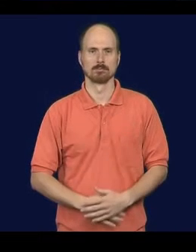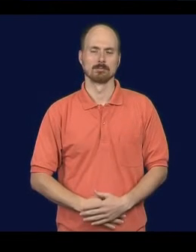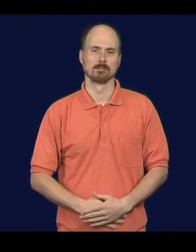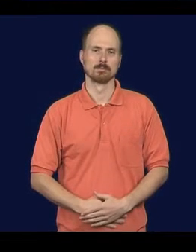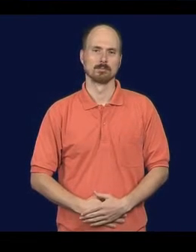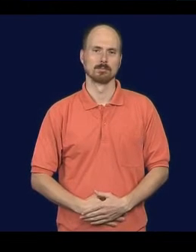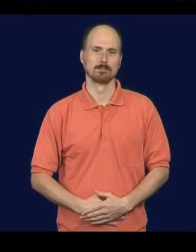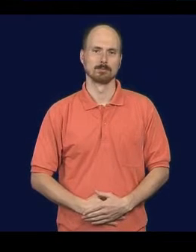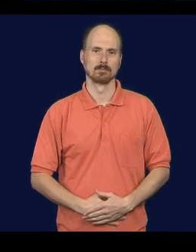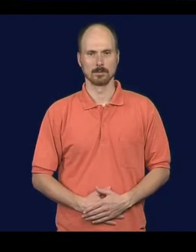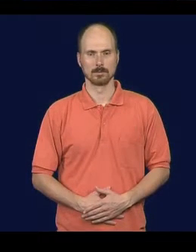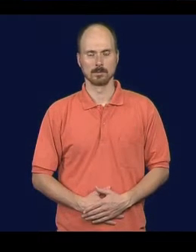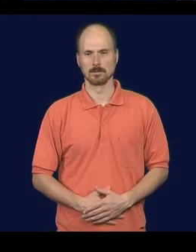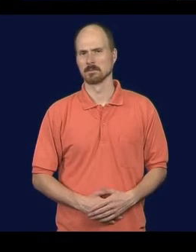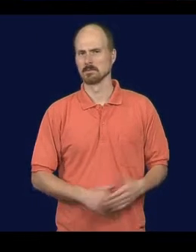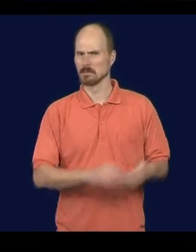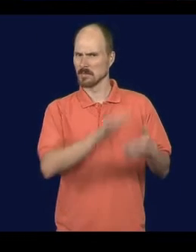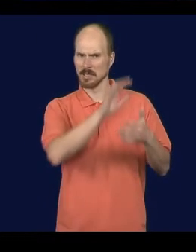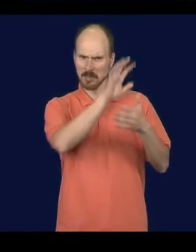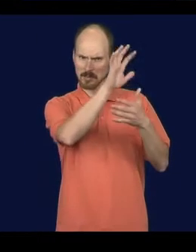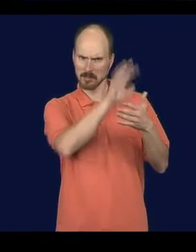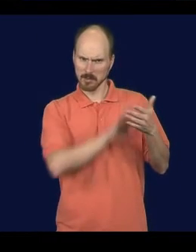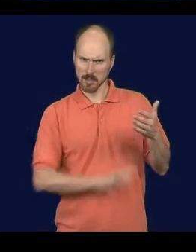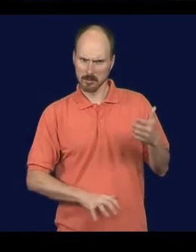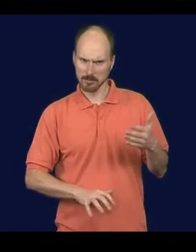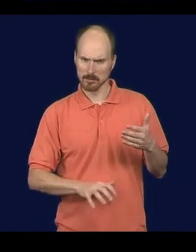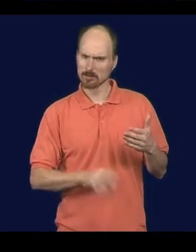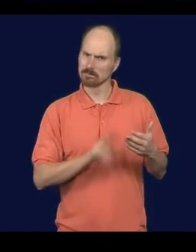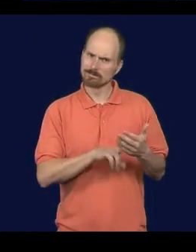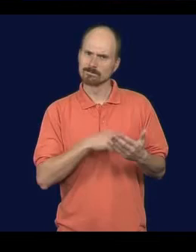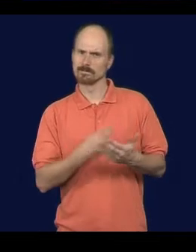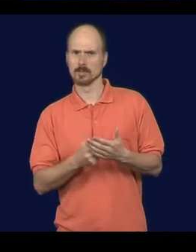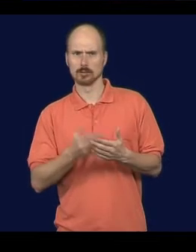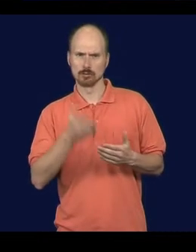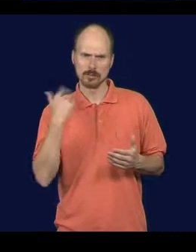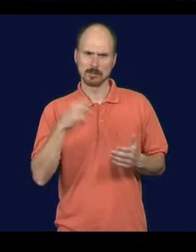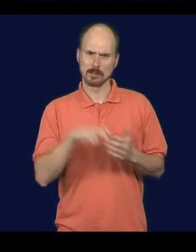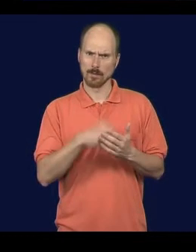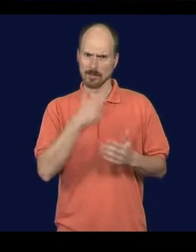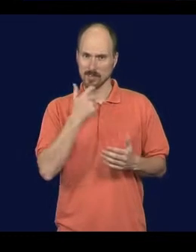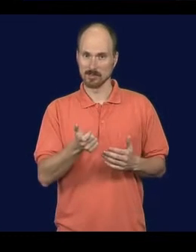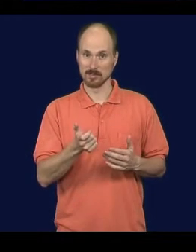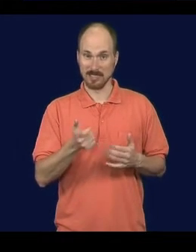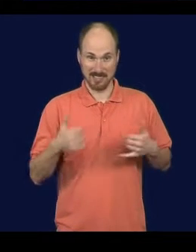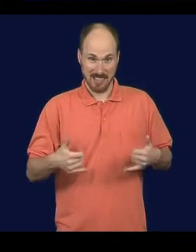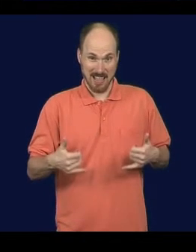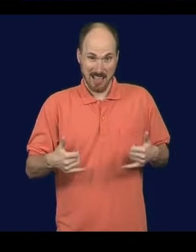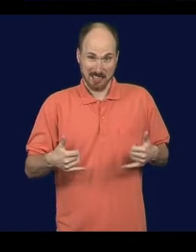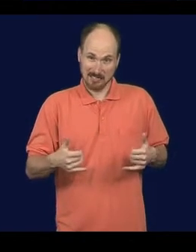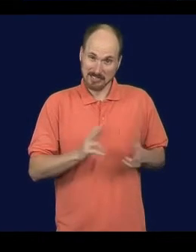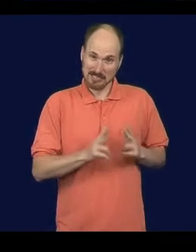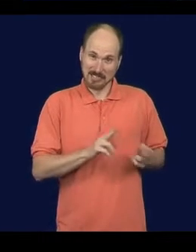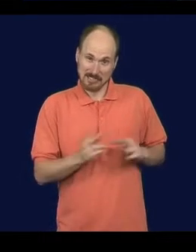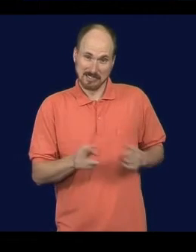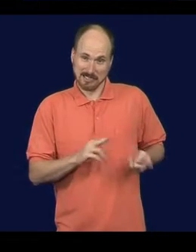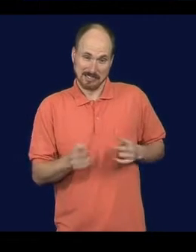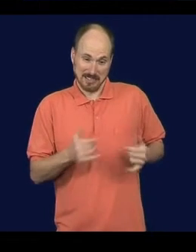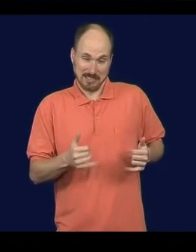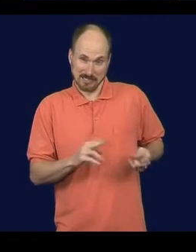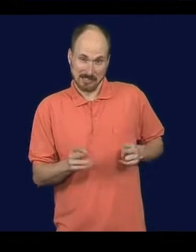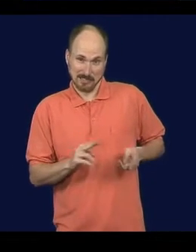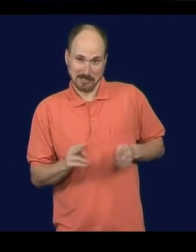ale mě je kolega v Americe, kde vlastně vyjednává ten nový senzor. A co se